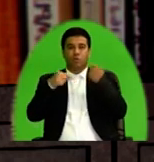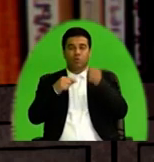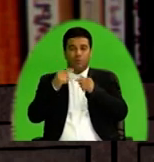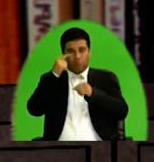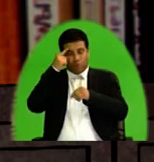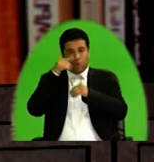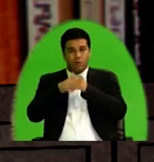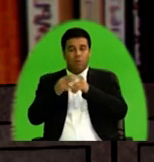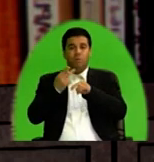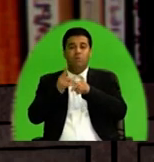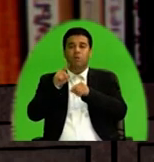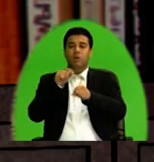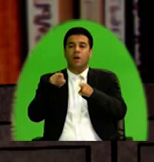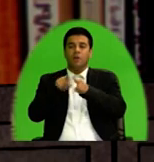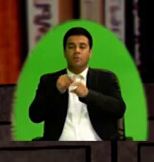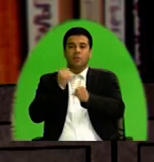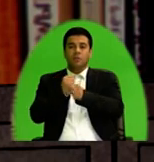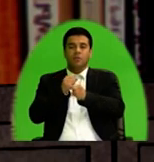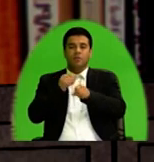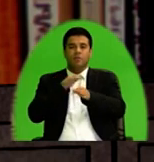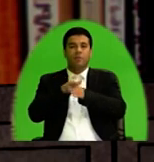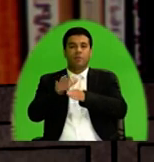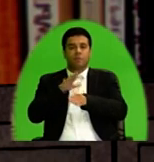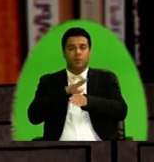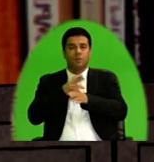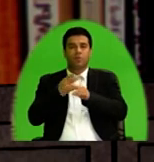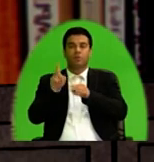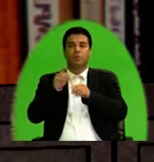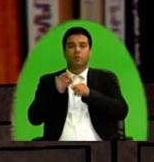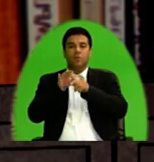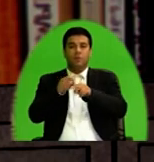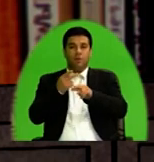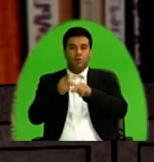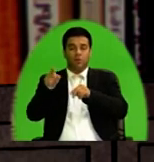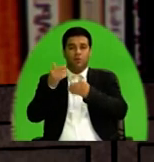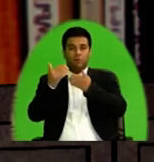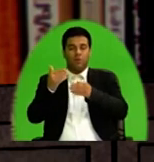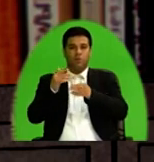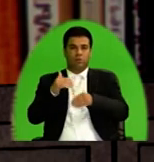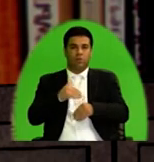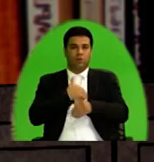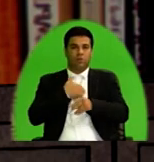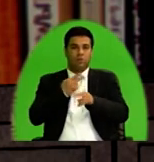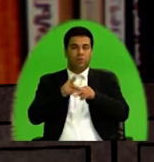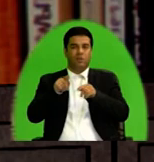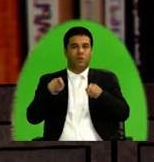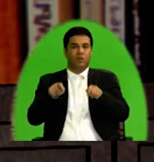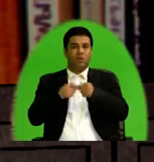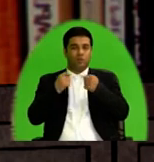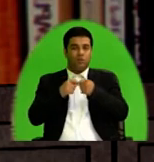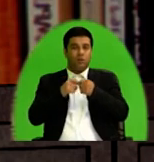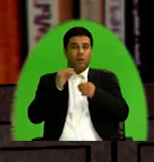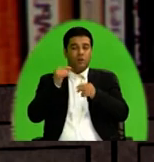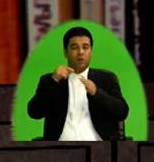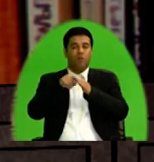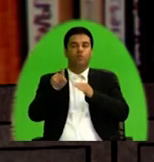понять, почему этот поступок был совершен, понять, что привело к тому, что ребенку захотелось совершить этот поступок,